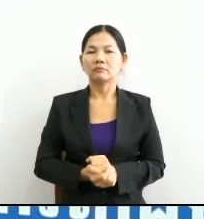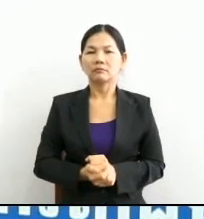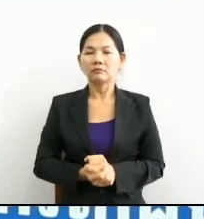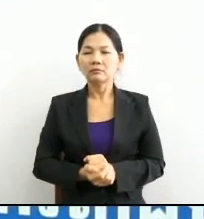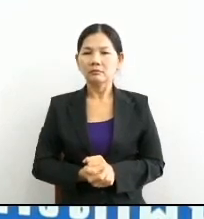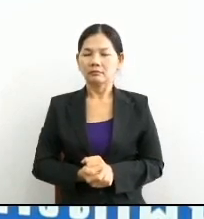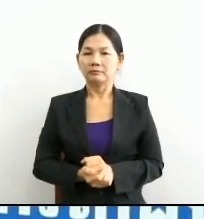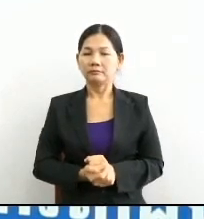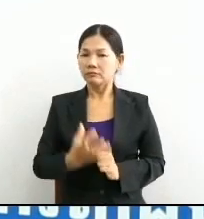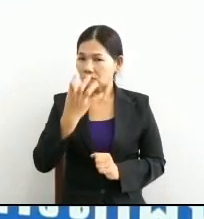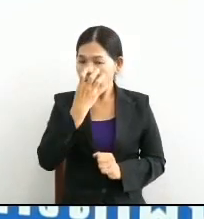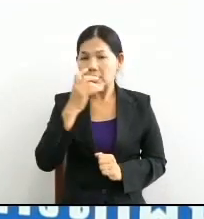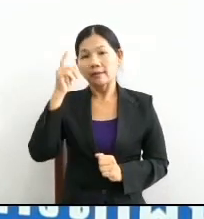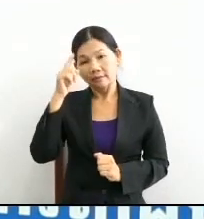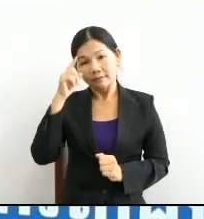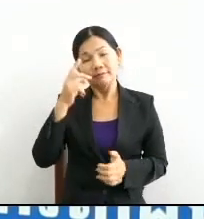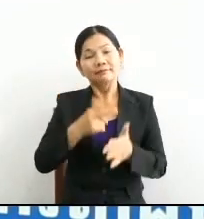cha mạch đáy có một cách mới